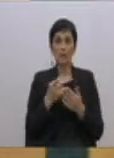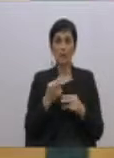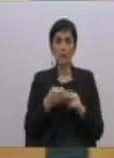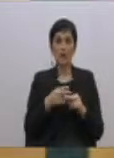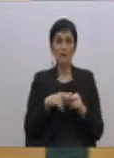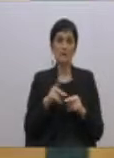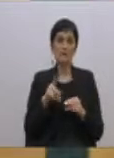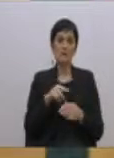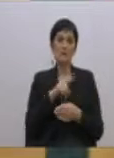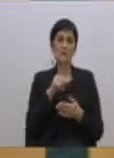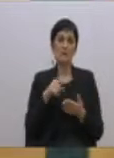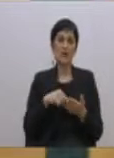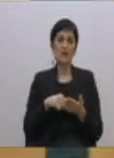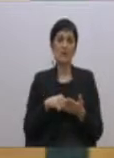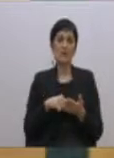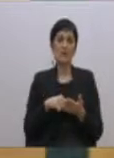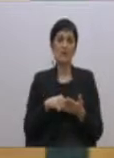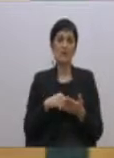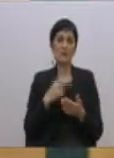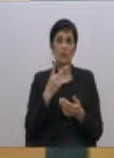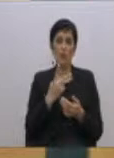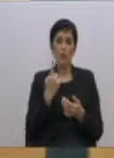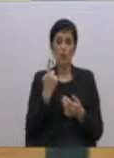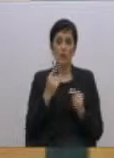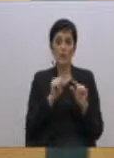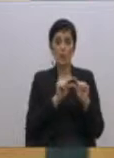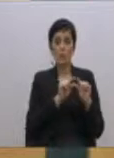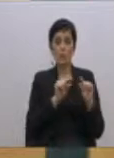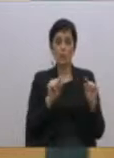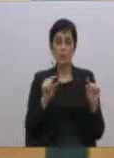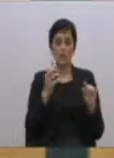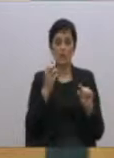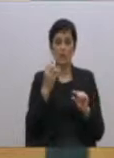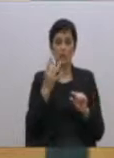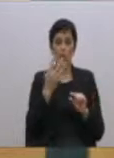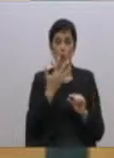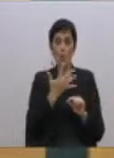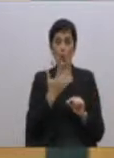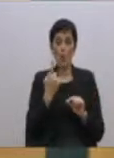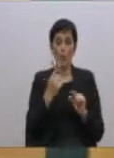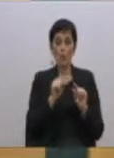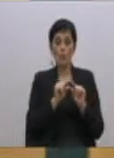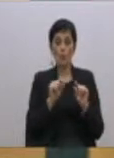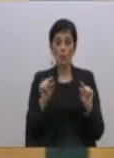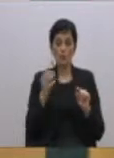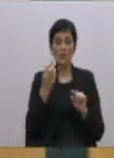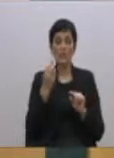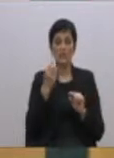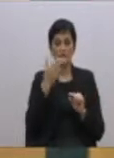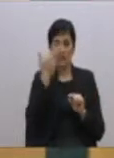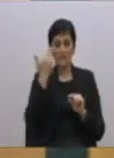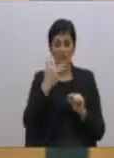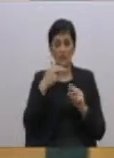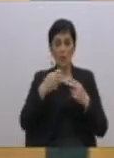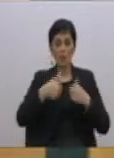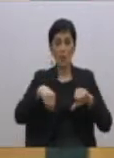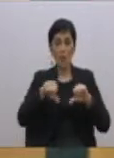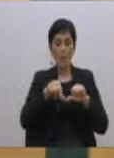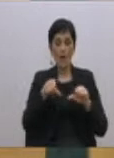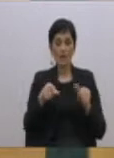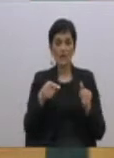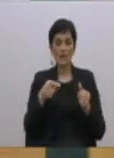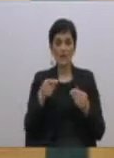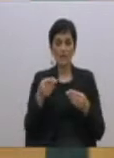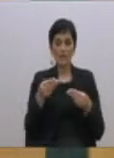hi. Uzdam este punct ci, că de vârtul, da, urmă zame texmete punct ci, că de vârtul, da, sau veneți cu comisia. Hoți cu